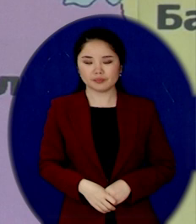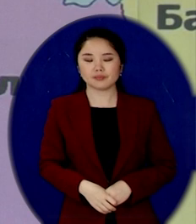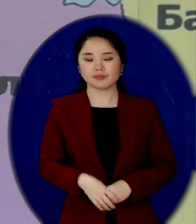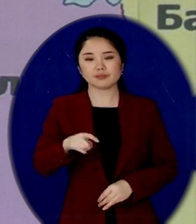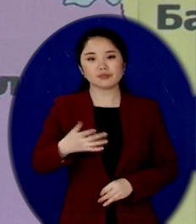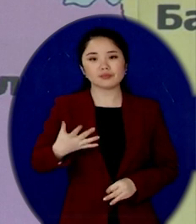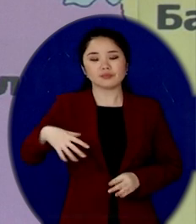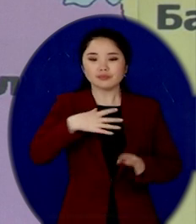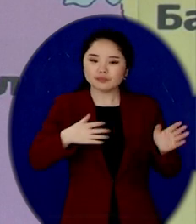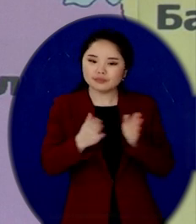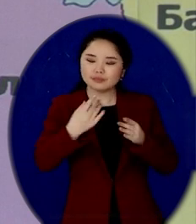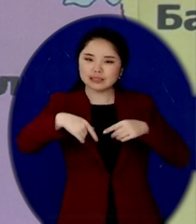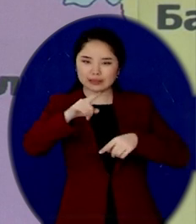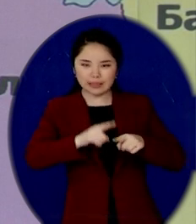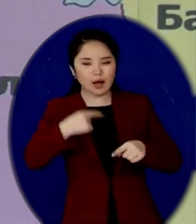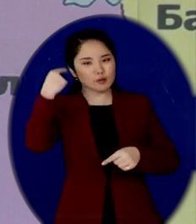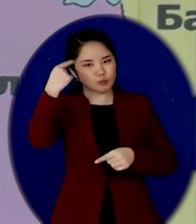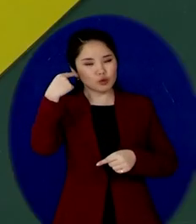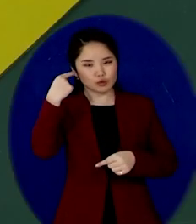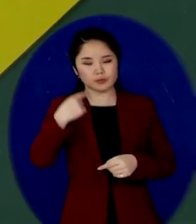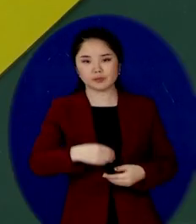Бүгдээрээ эргэцүүлж бодъё.